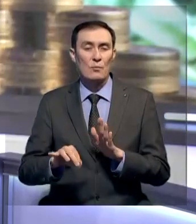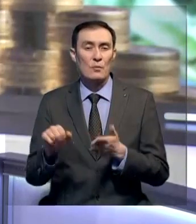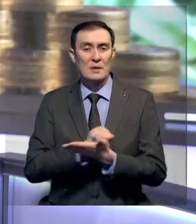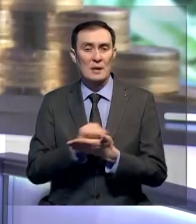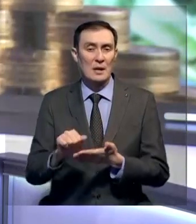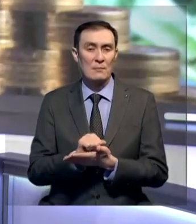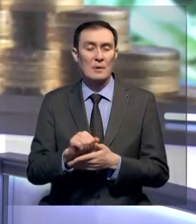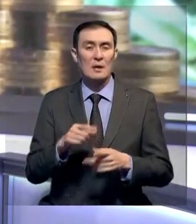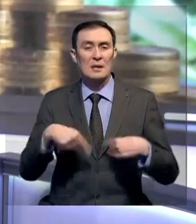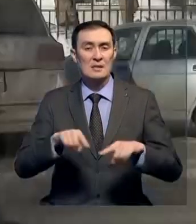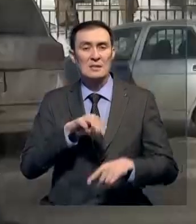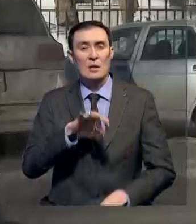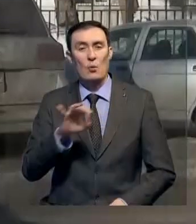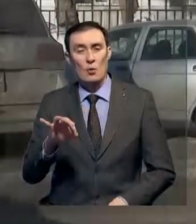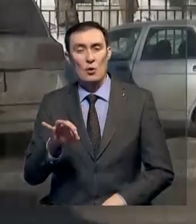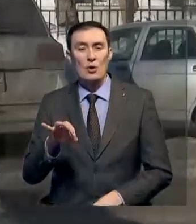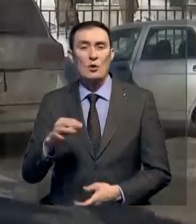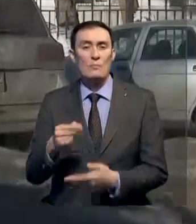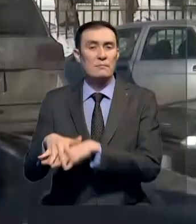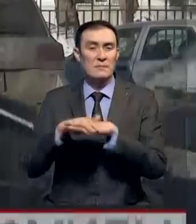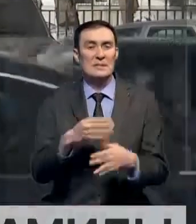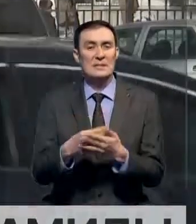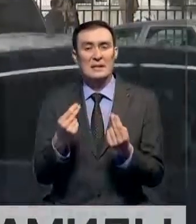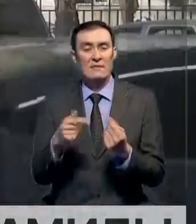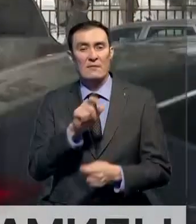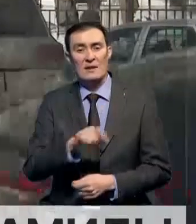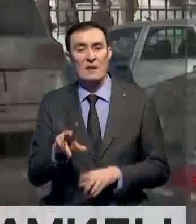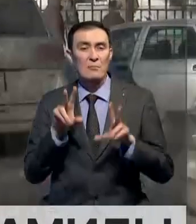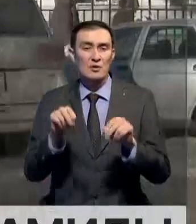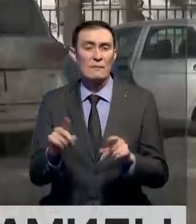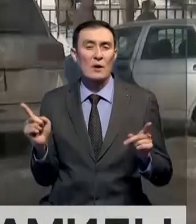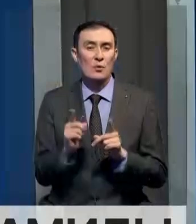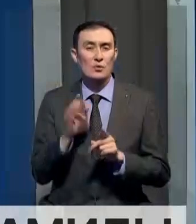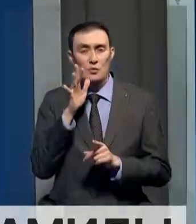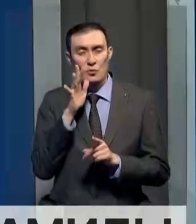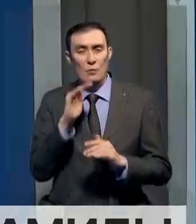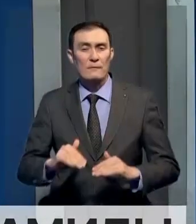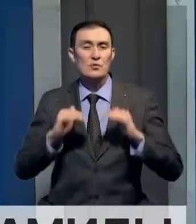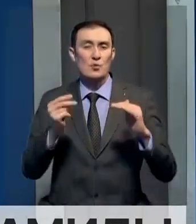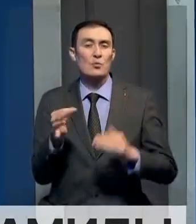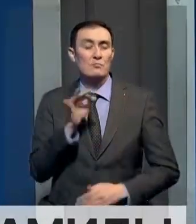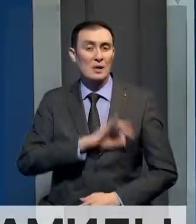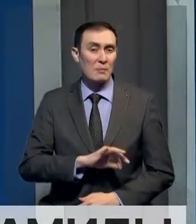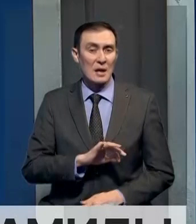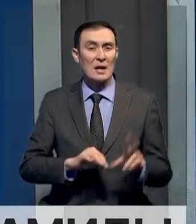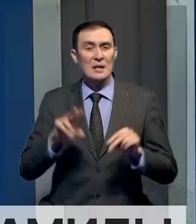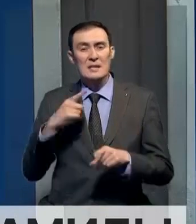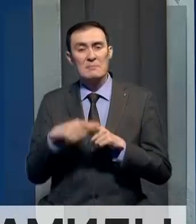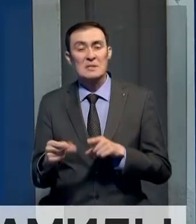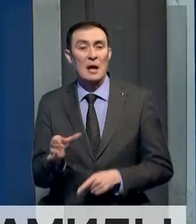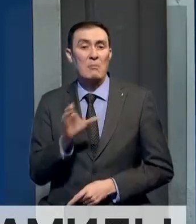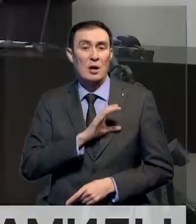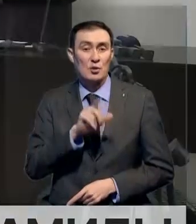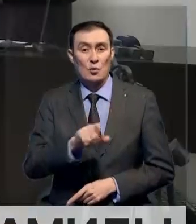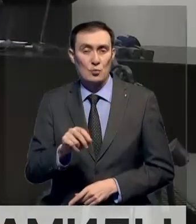Согласно материалам дела то привлекала средства вкладчиков обещая в Короткие сроки высокую прибыль надеюсь на